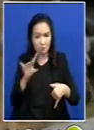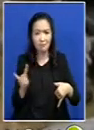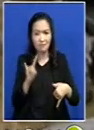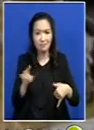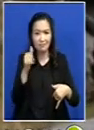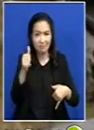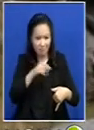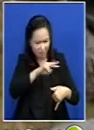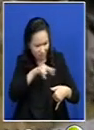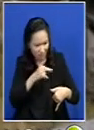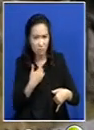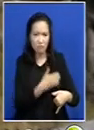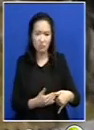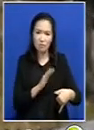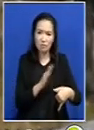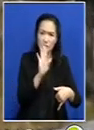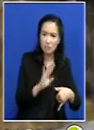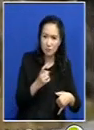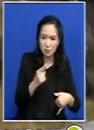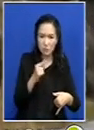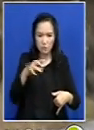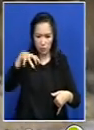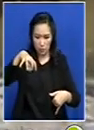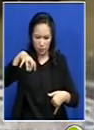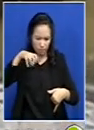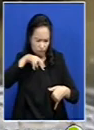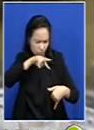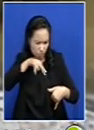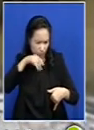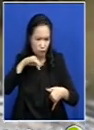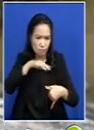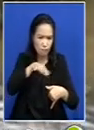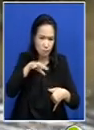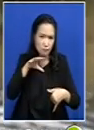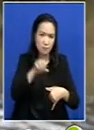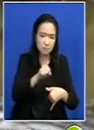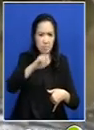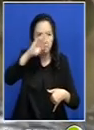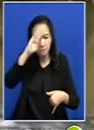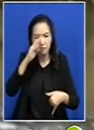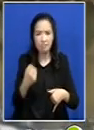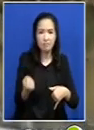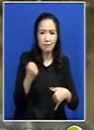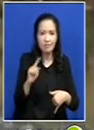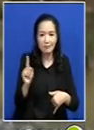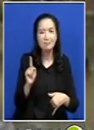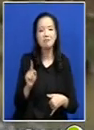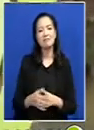ตว์ได้ทั้งยังจะพัฒนาให้มีเซ็นเซอร์ตรวจจับสีและรูปทรงเพื่อหาสถานที่ที่เหมาะสมสำหรับวัวด้วย